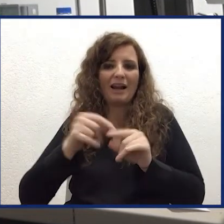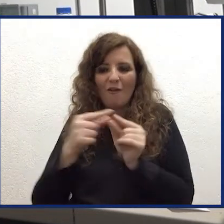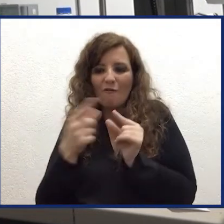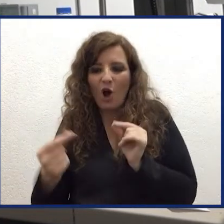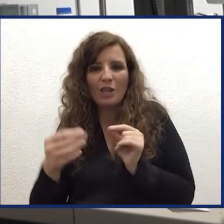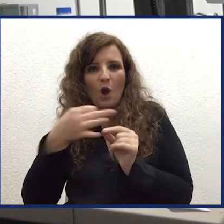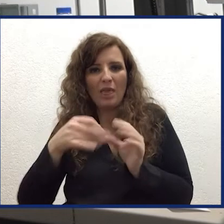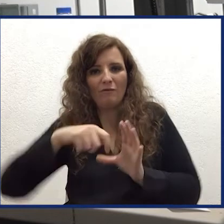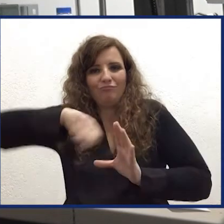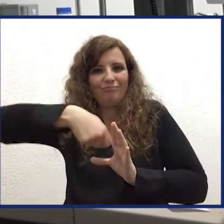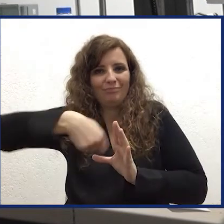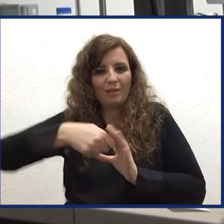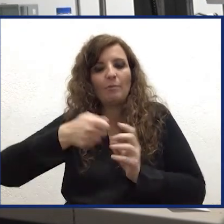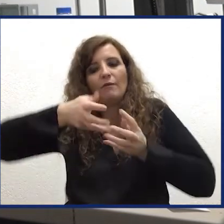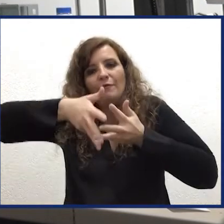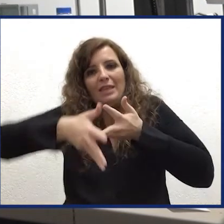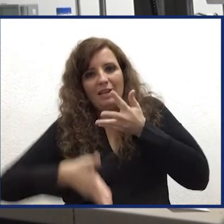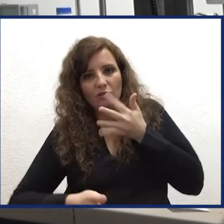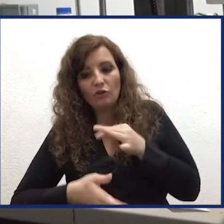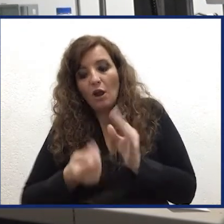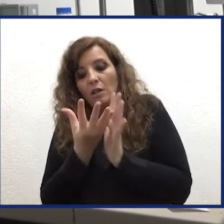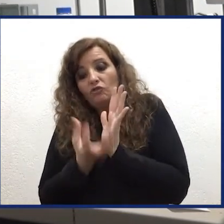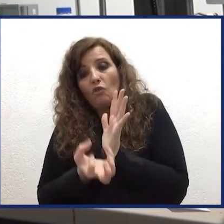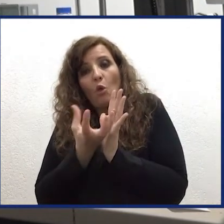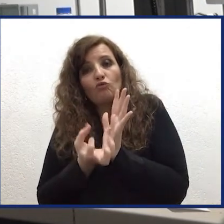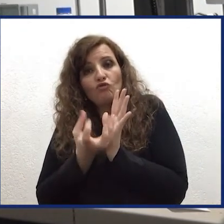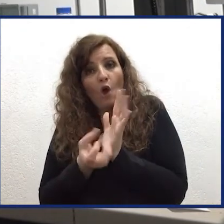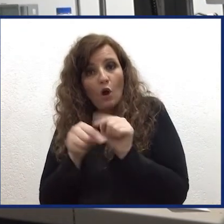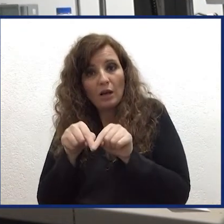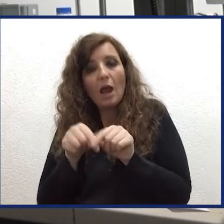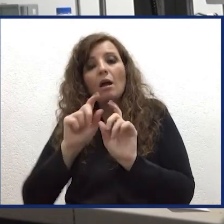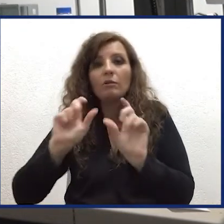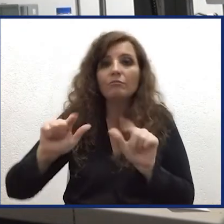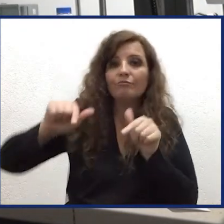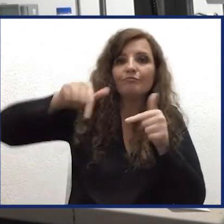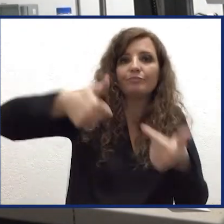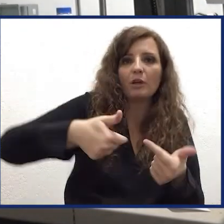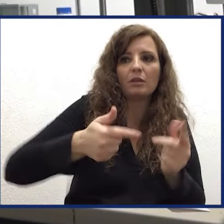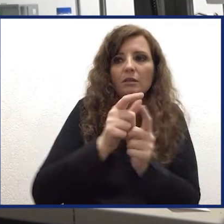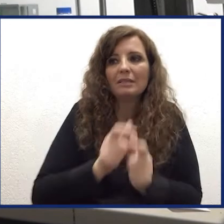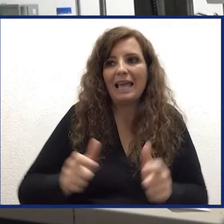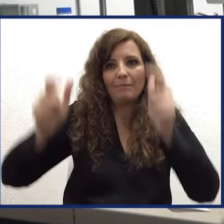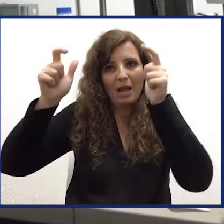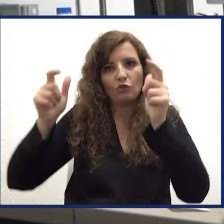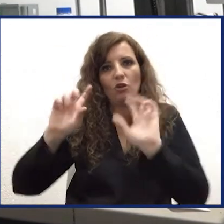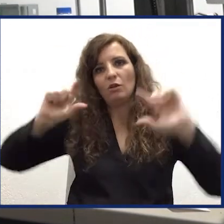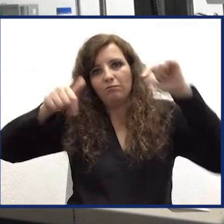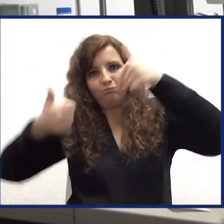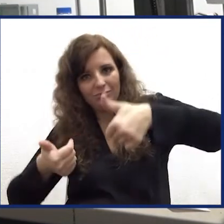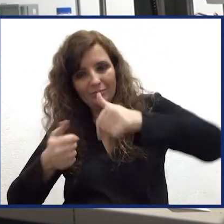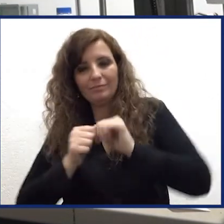foglie d'ulivo che vengono poi filtrate e la soluzione che viene raccolta viene versata all'interno di questo serbatoio.